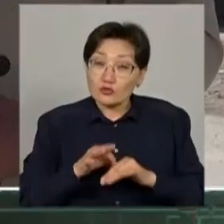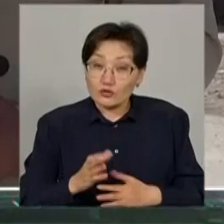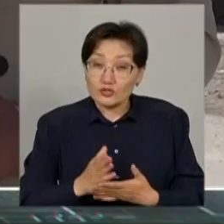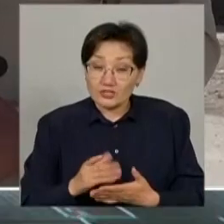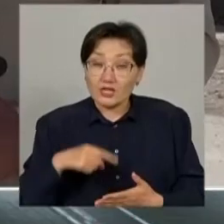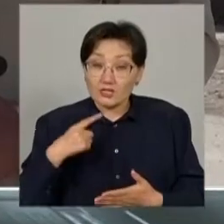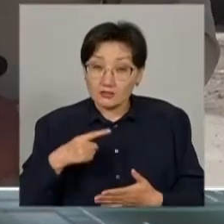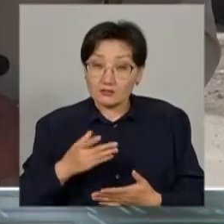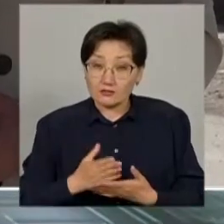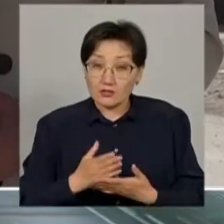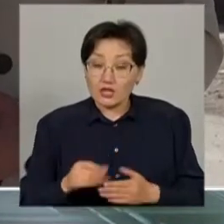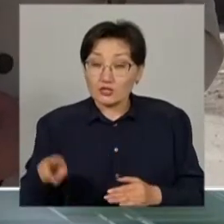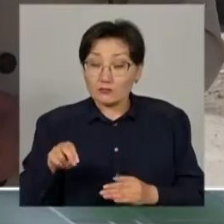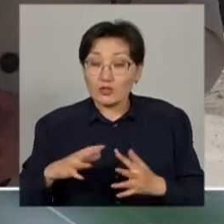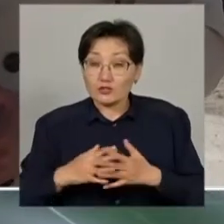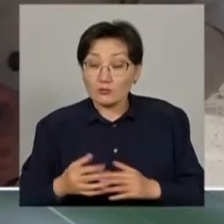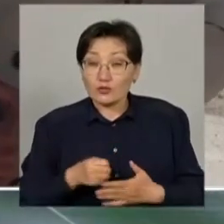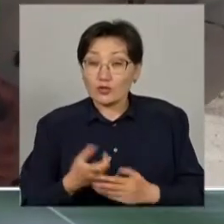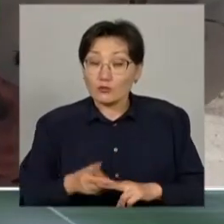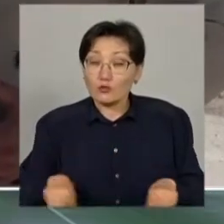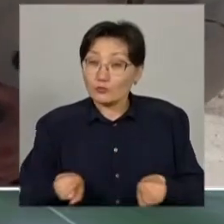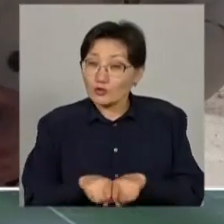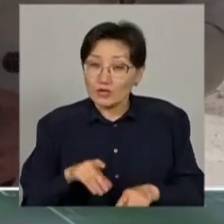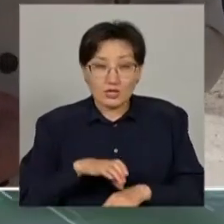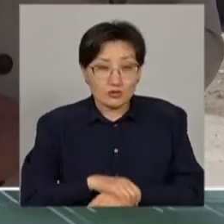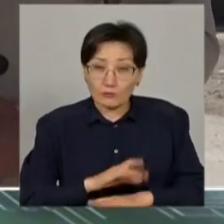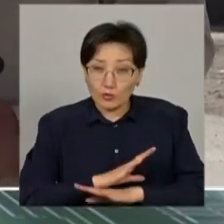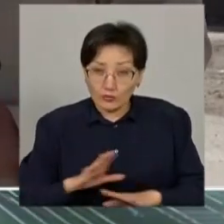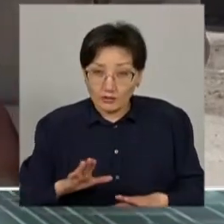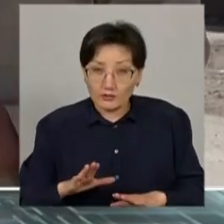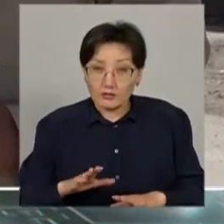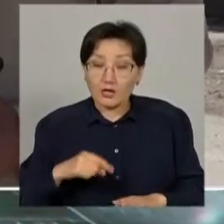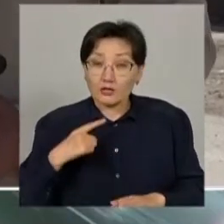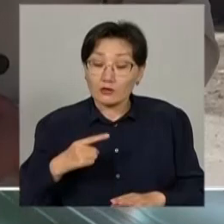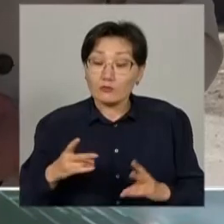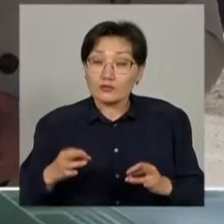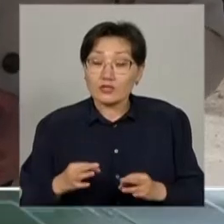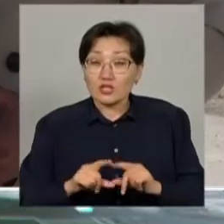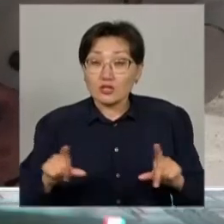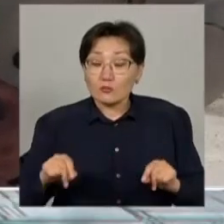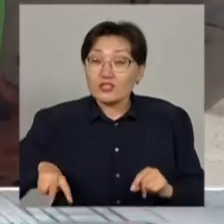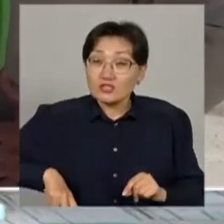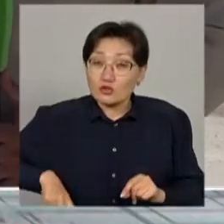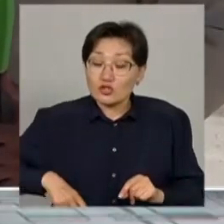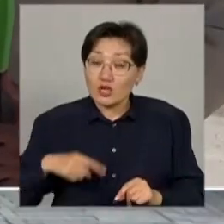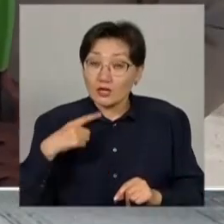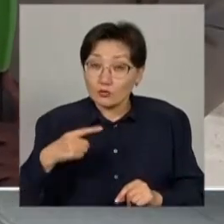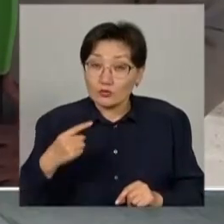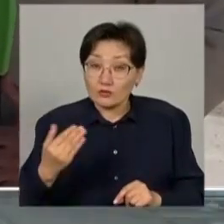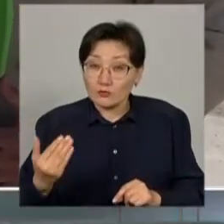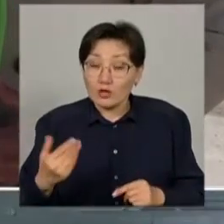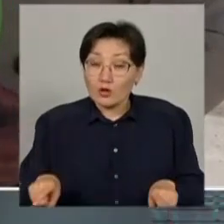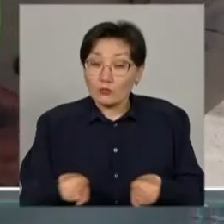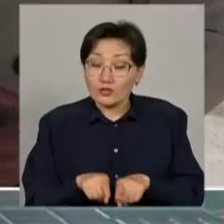тілге тиек етті, және ауылда бұған дейін бұндай жағдай орын алмады деп шошып отыр. Алайда мектеп директорының сөзінше,